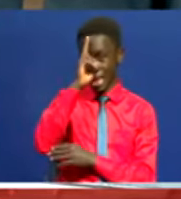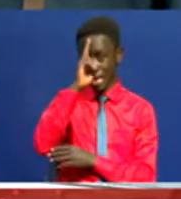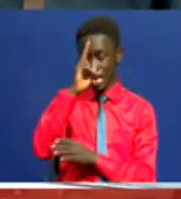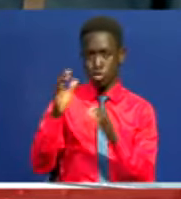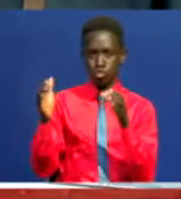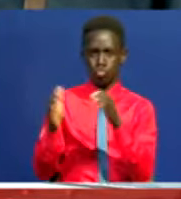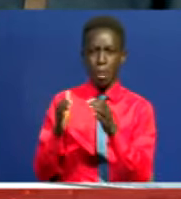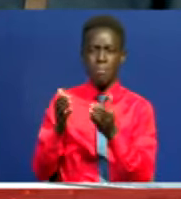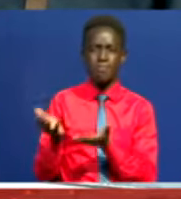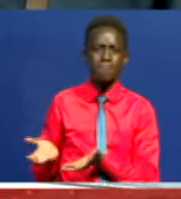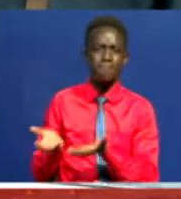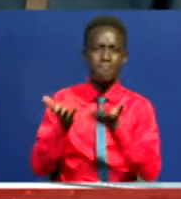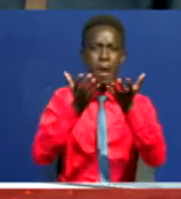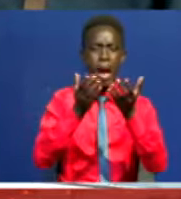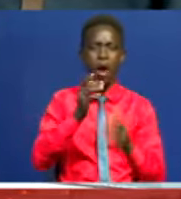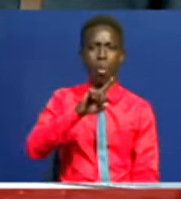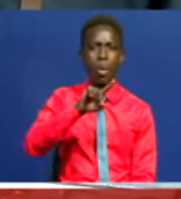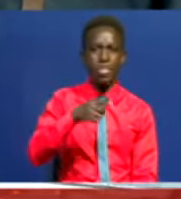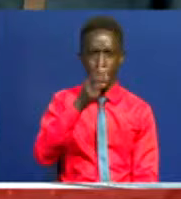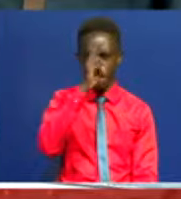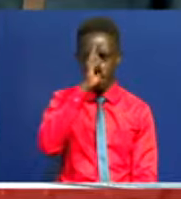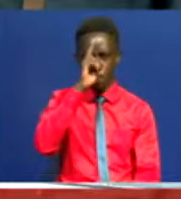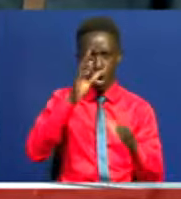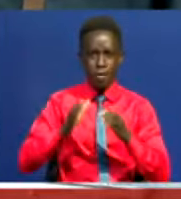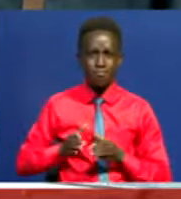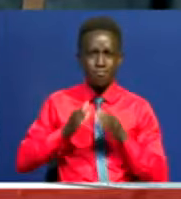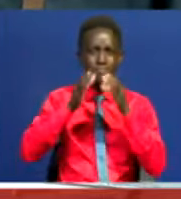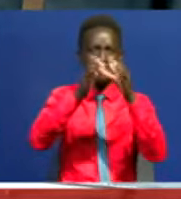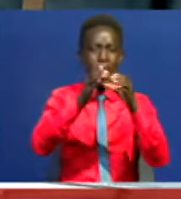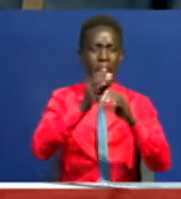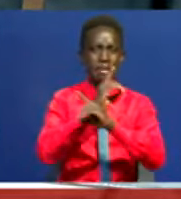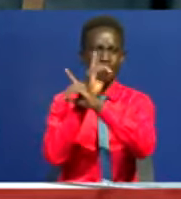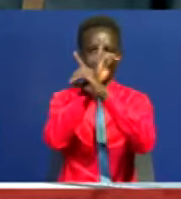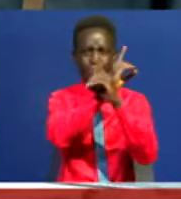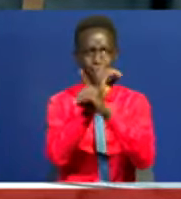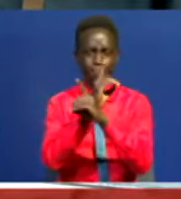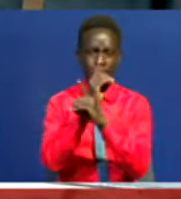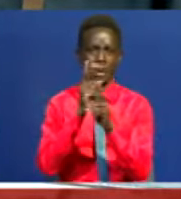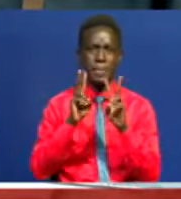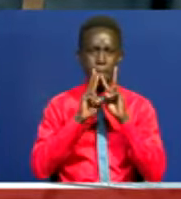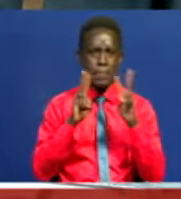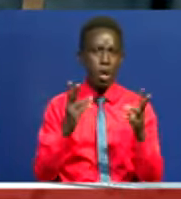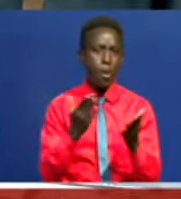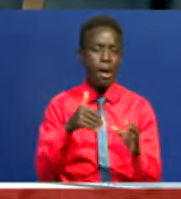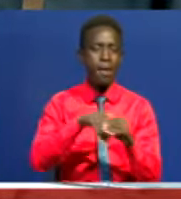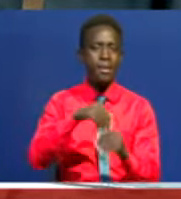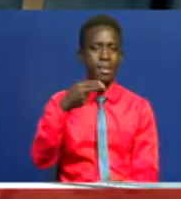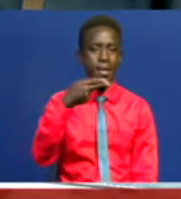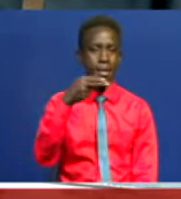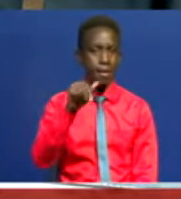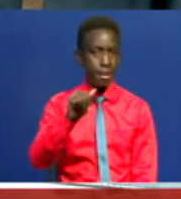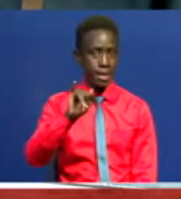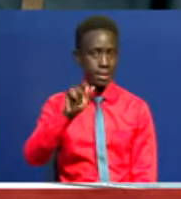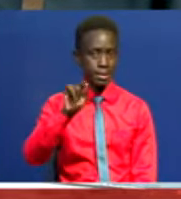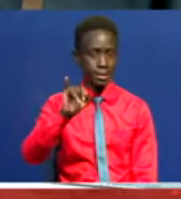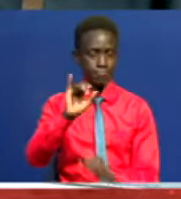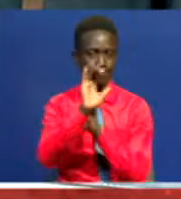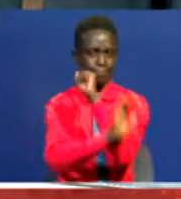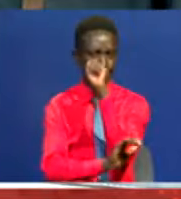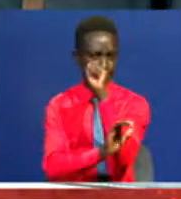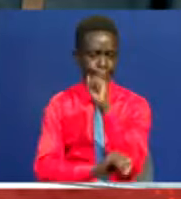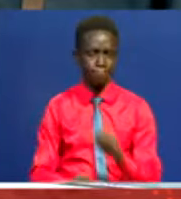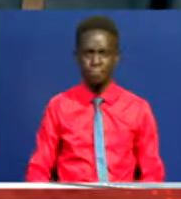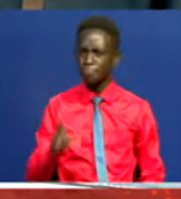polisi kudumisha usalama nchini Haiti. Jaji Chacha Mwita aliamua kuwa uamuzi huo ni kinyume cha katiba. Serikali hata